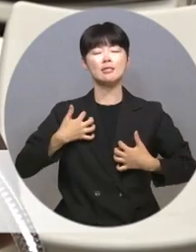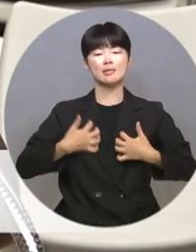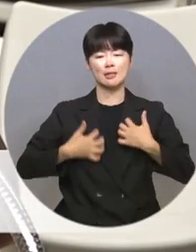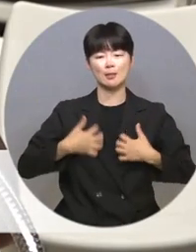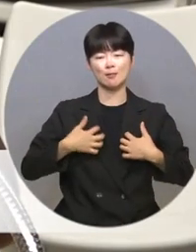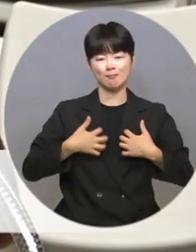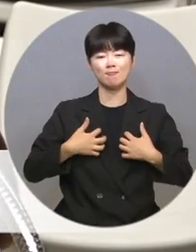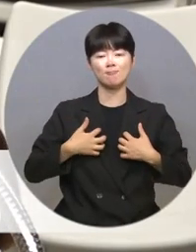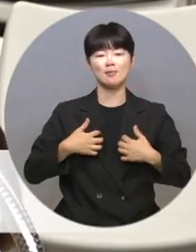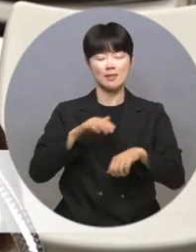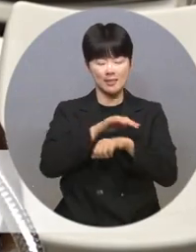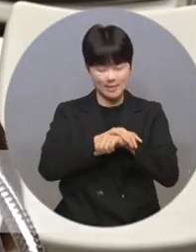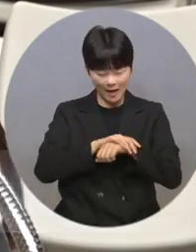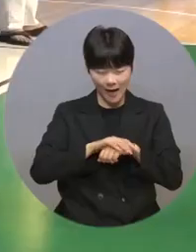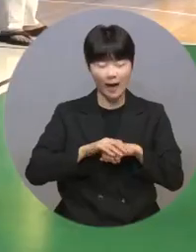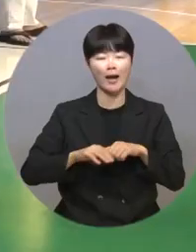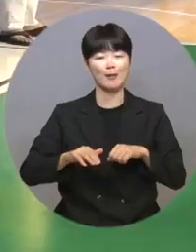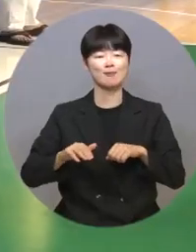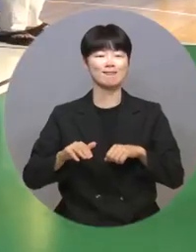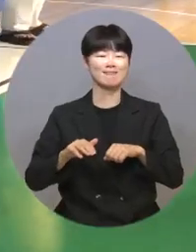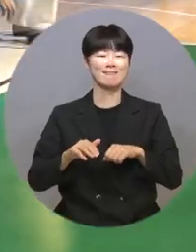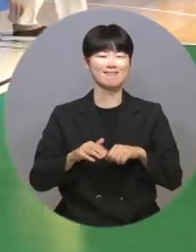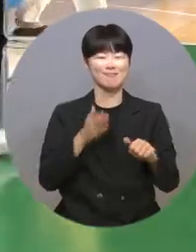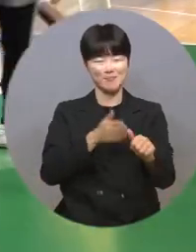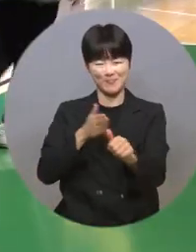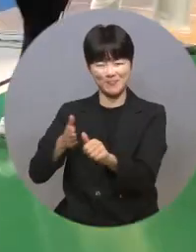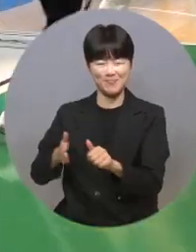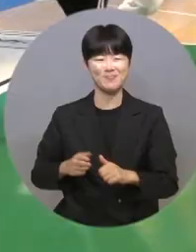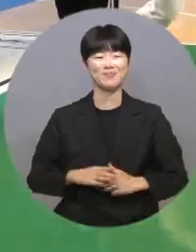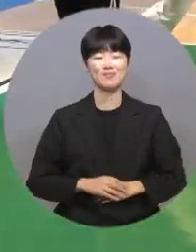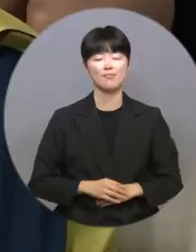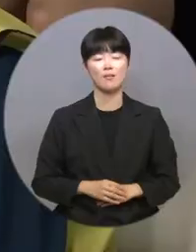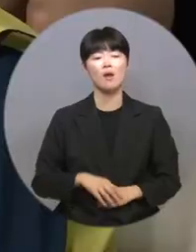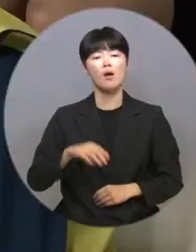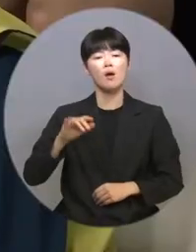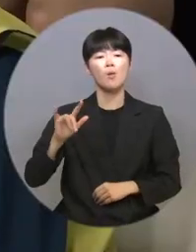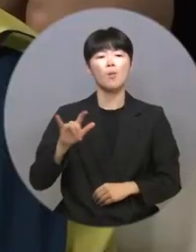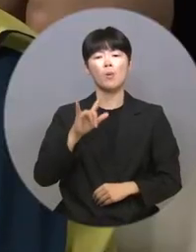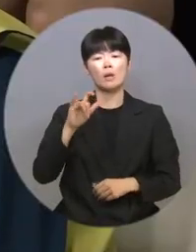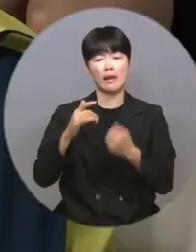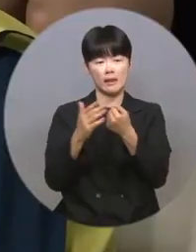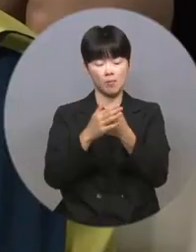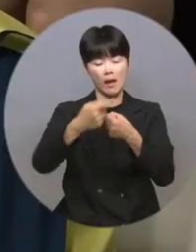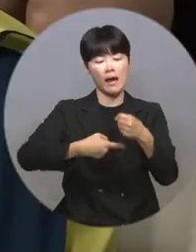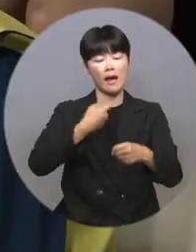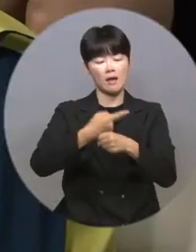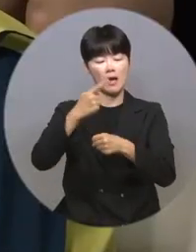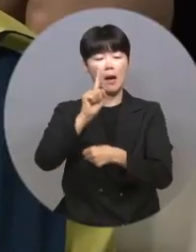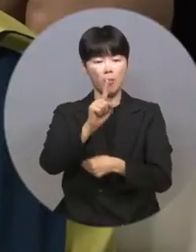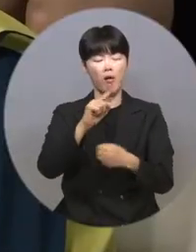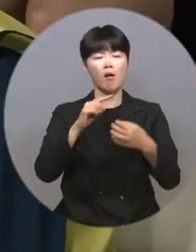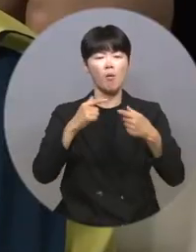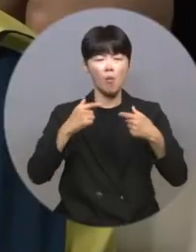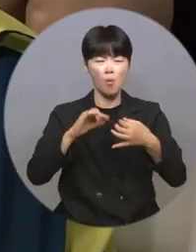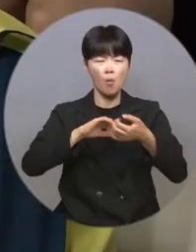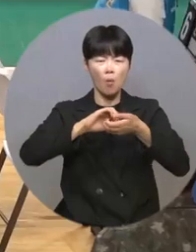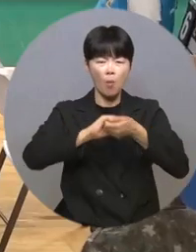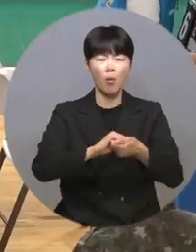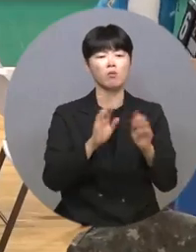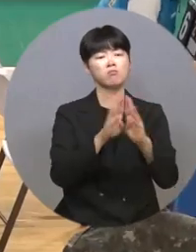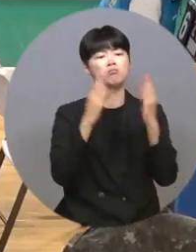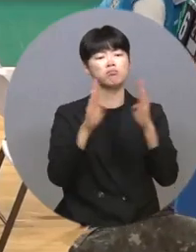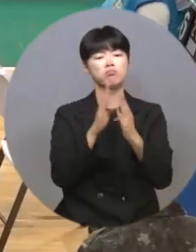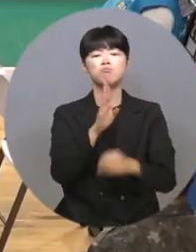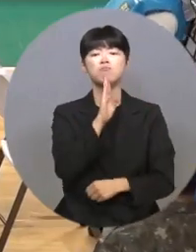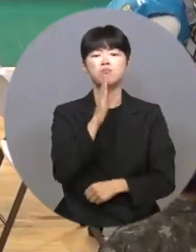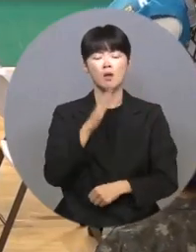동안 즐거운 시간 되시길 바라겠습니다. 코로나19로 인해 매년 열리던 대회가 지난 2019년을 마지막으로 2년 반 만에 열려